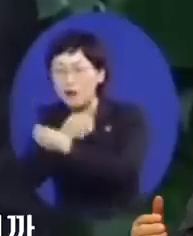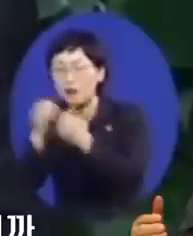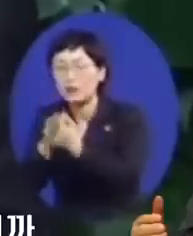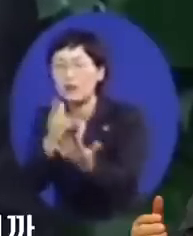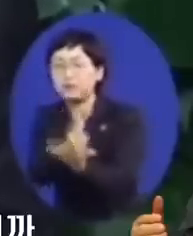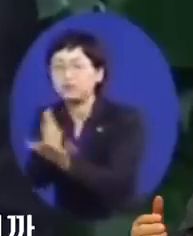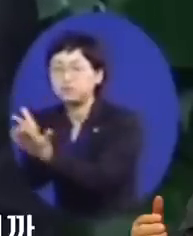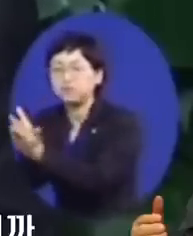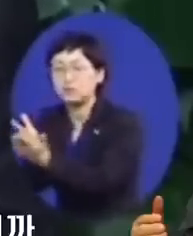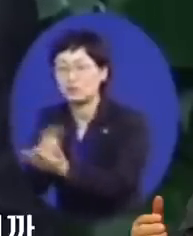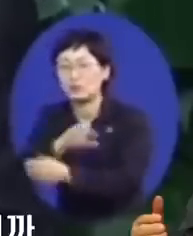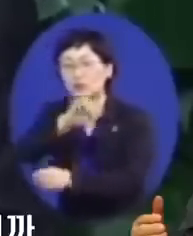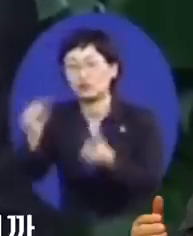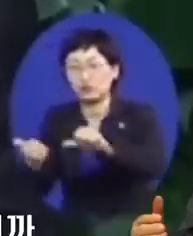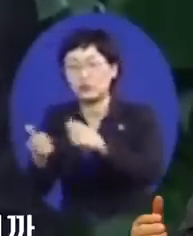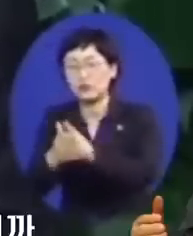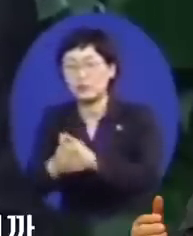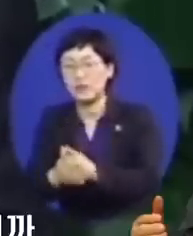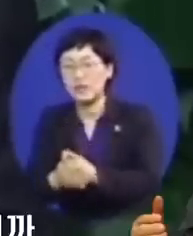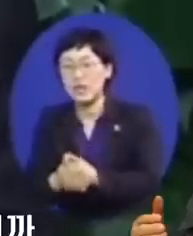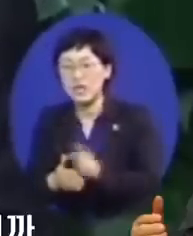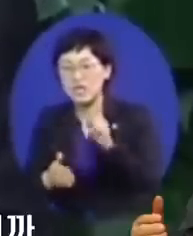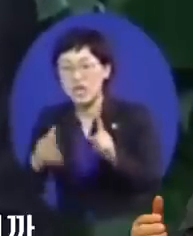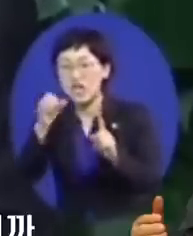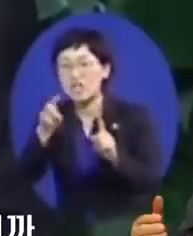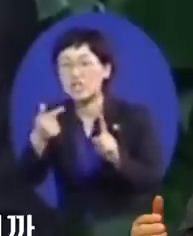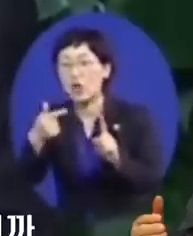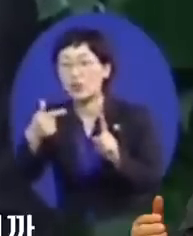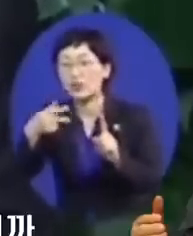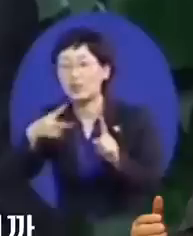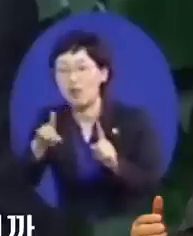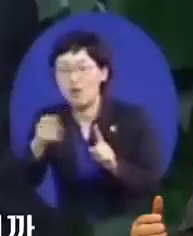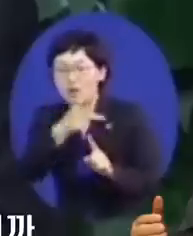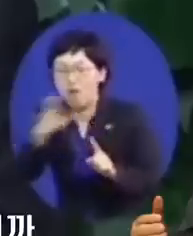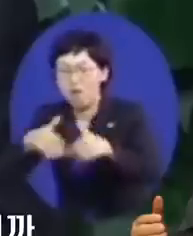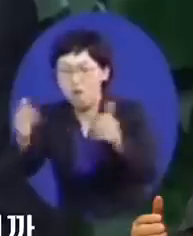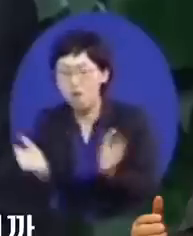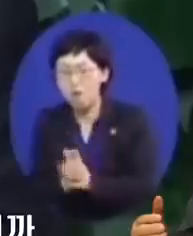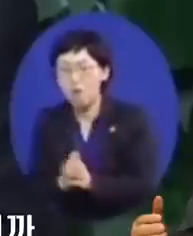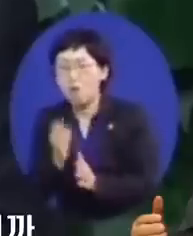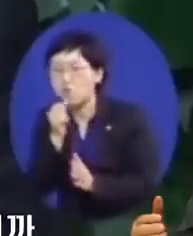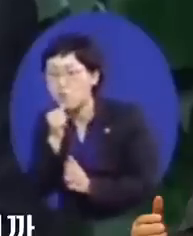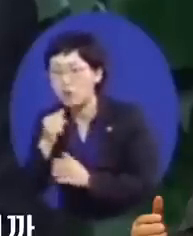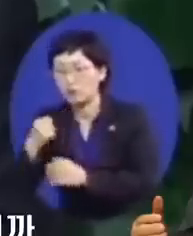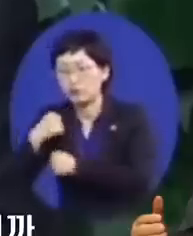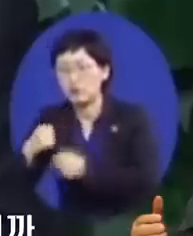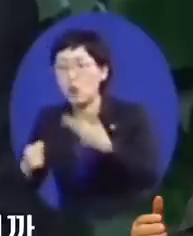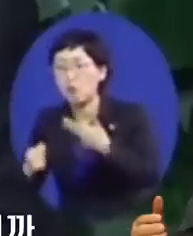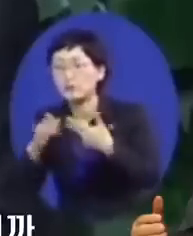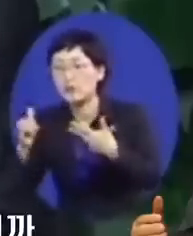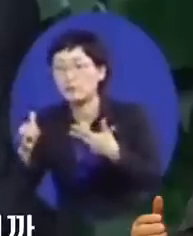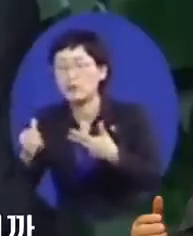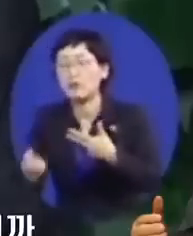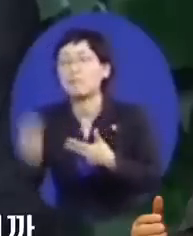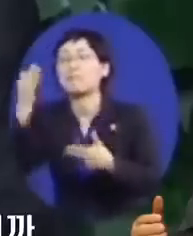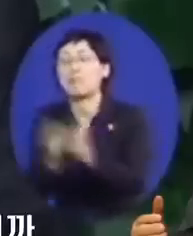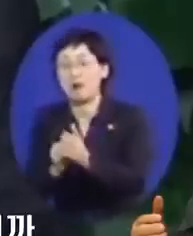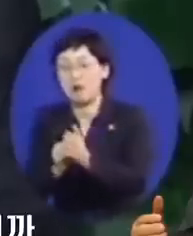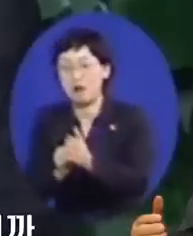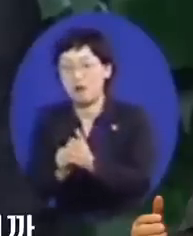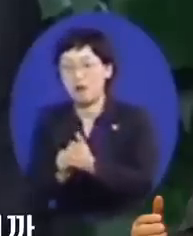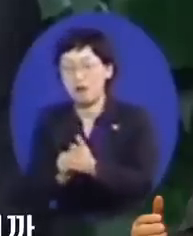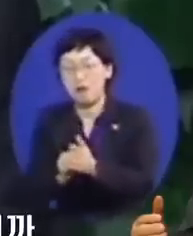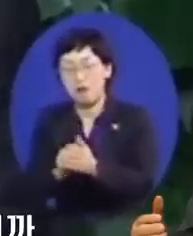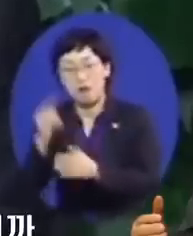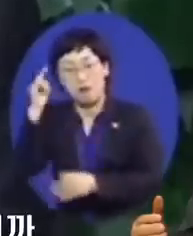분대가 연대 이상의 군대들이 지키고 있는 고지를 완전히 점령했어요. 도저히 상상할 수